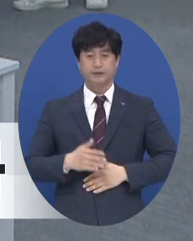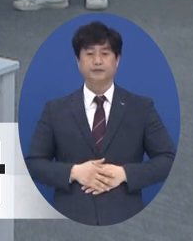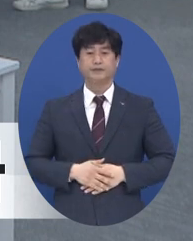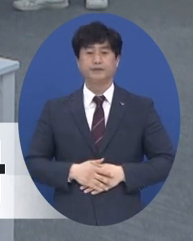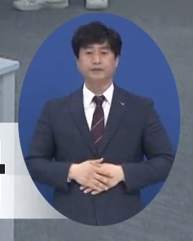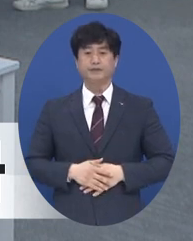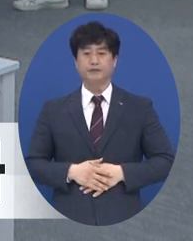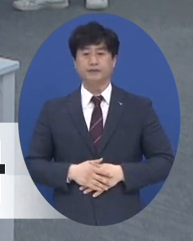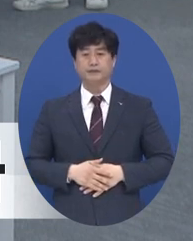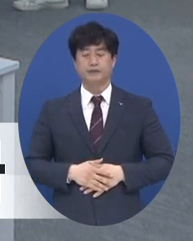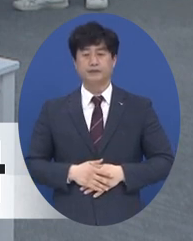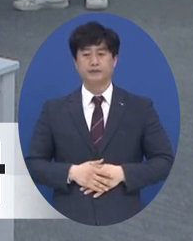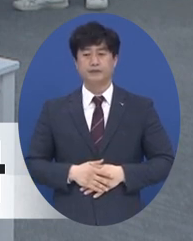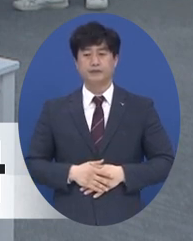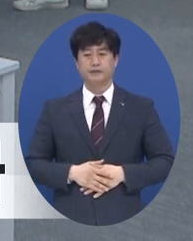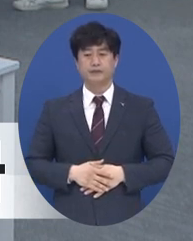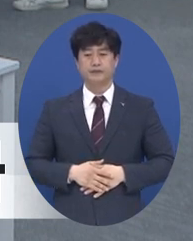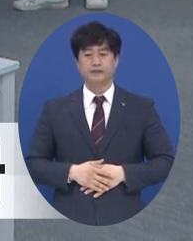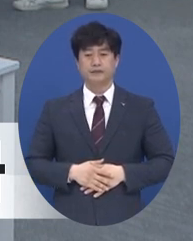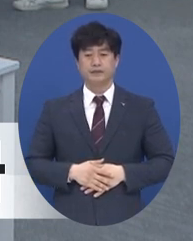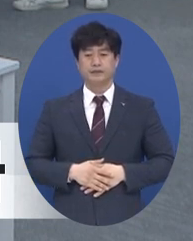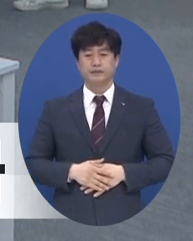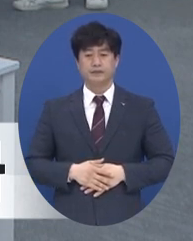구형 술 기자가 현장 취재했습니다